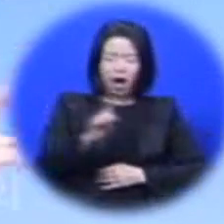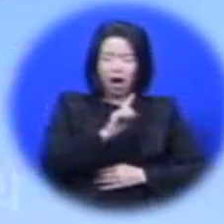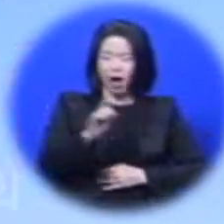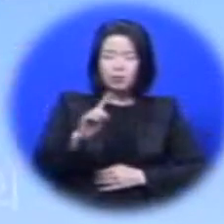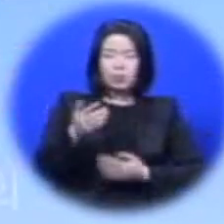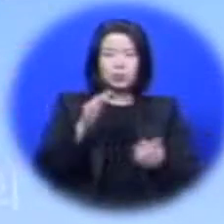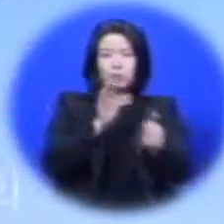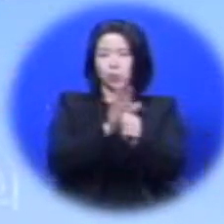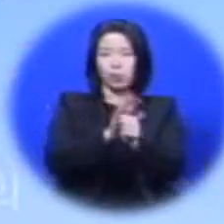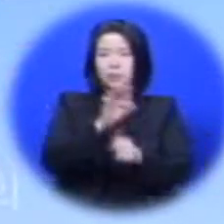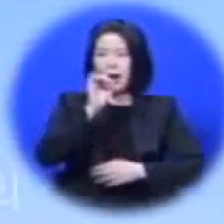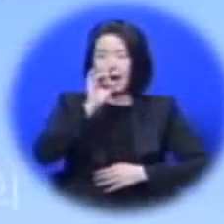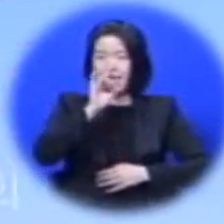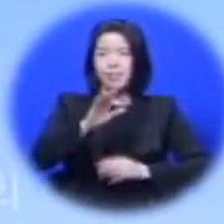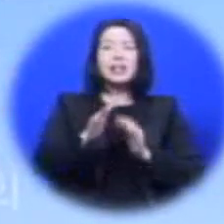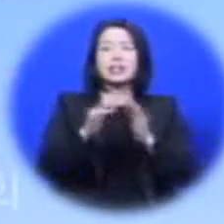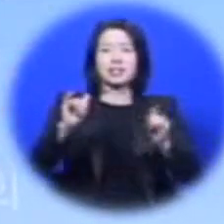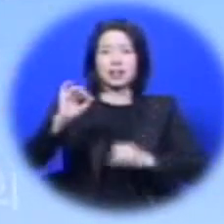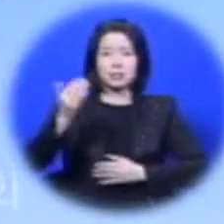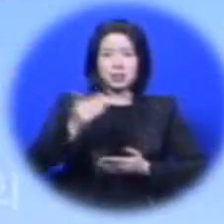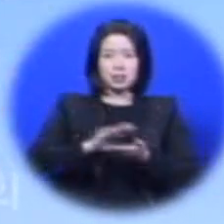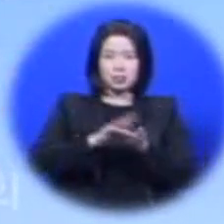도움이 안 되는 사람들이 됩니다.